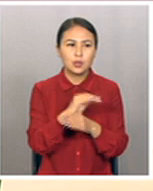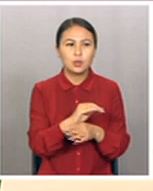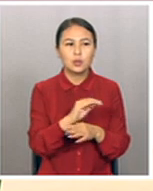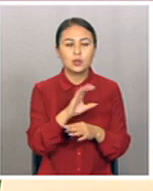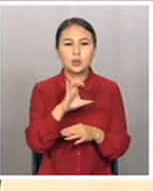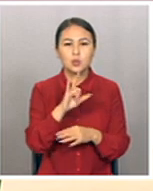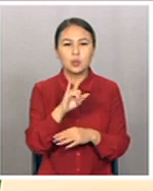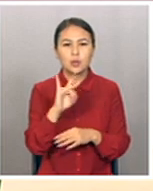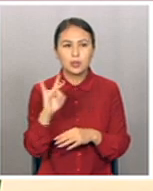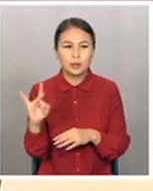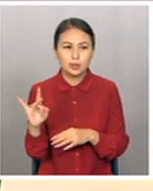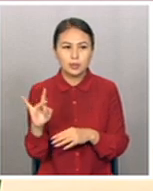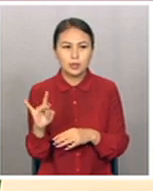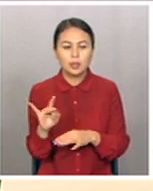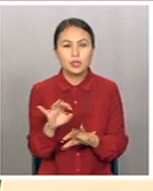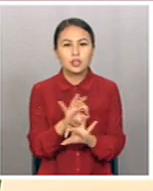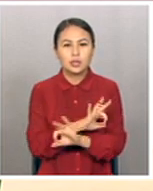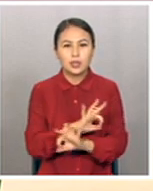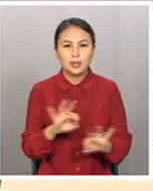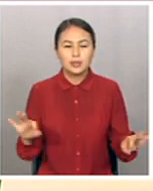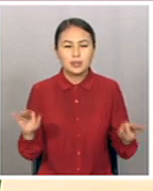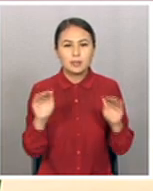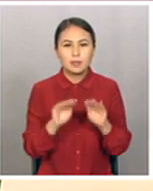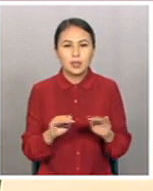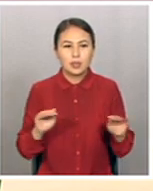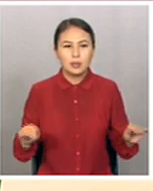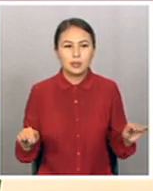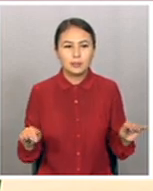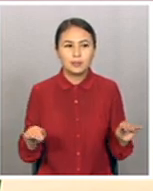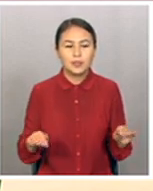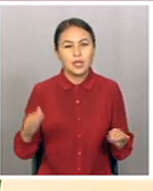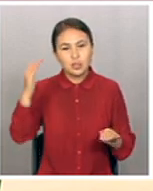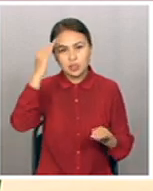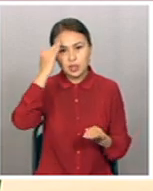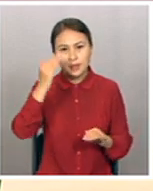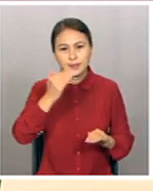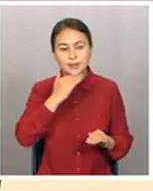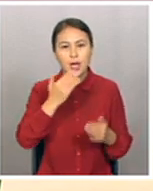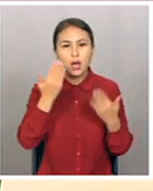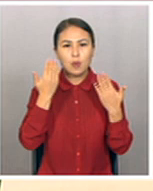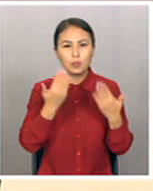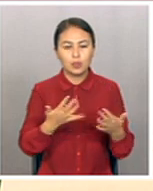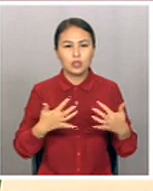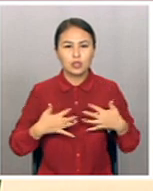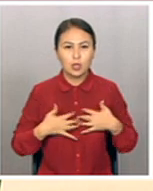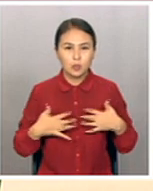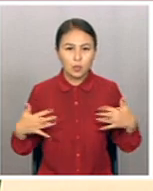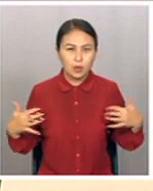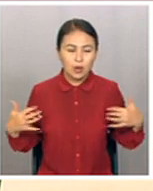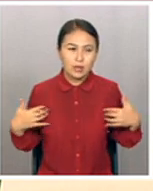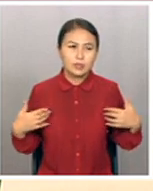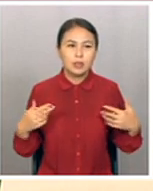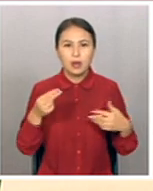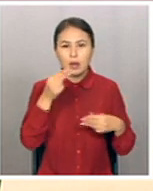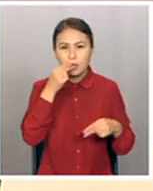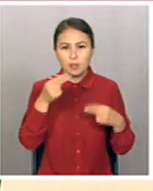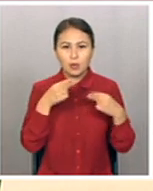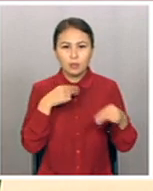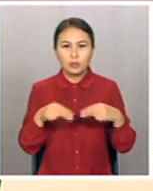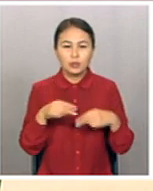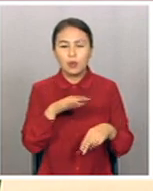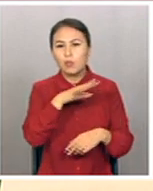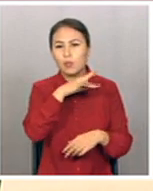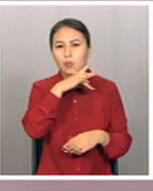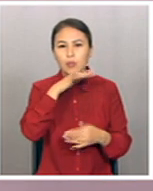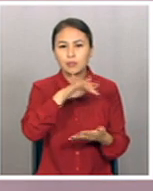суыр. Жарайсыңдар, балалар. Жазда бұл жануарлар азығын молынан тауып